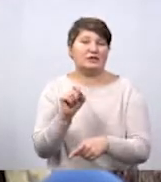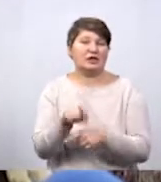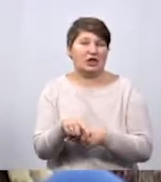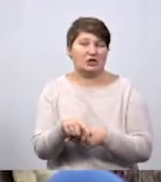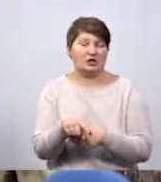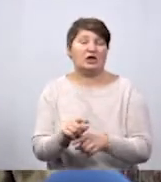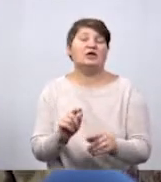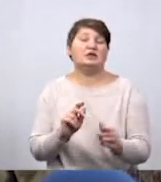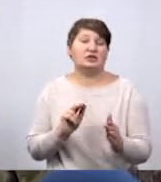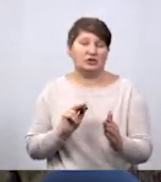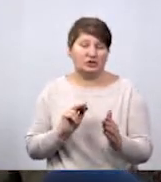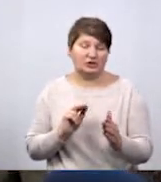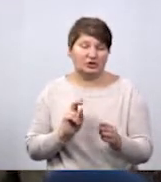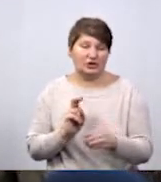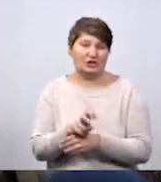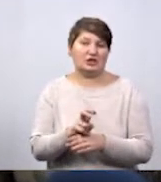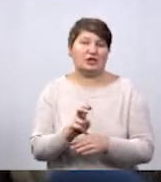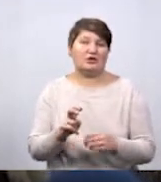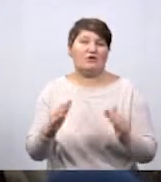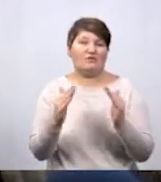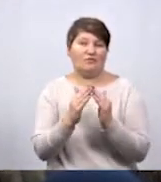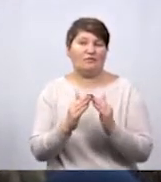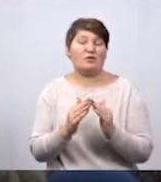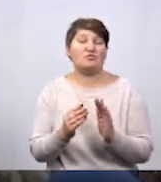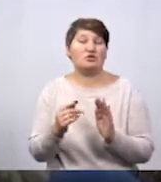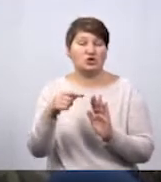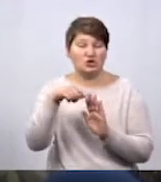Зайшли в приміщення,